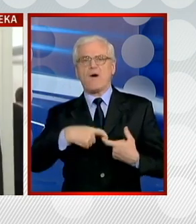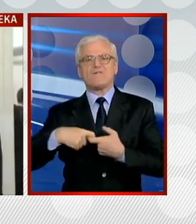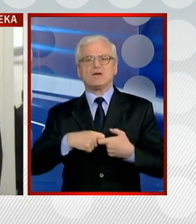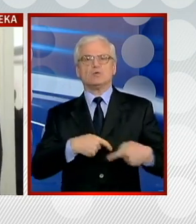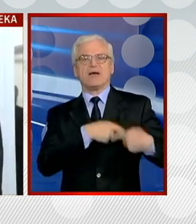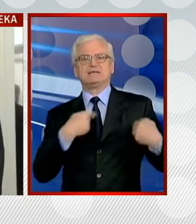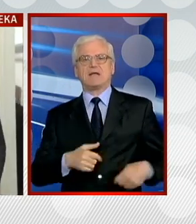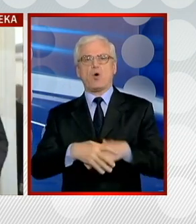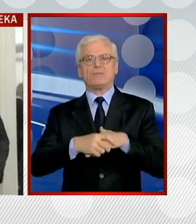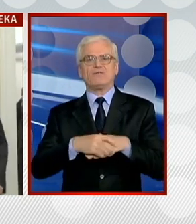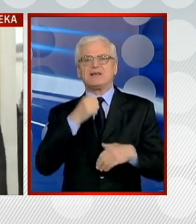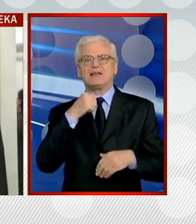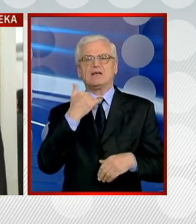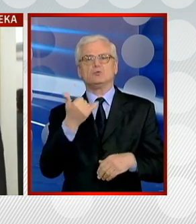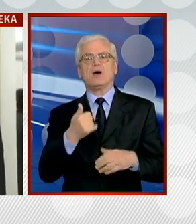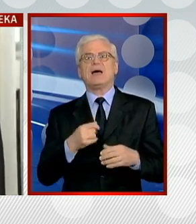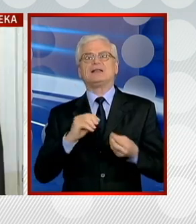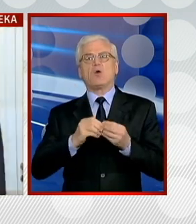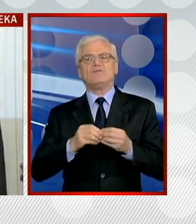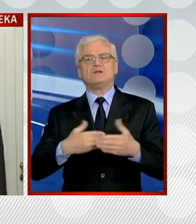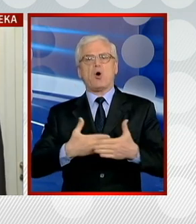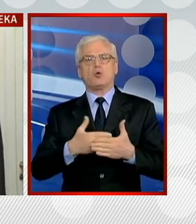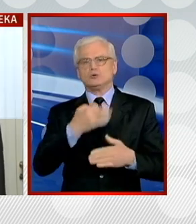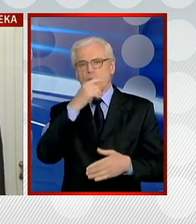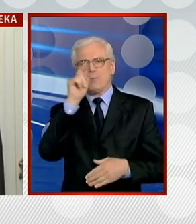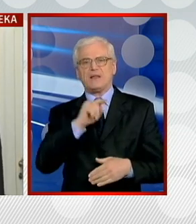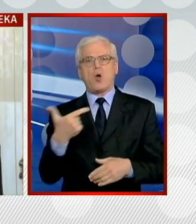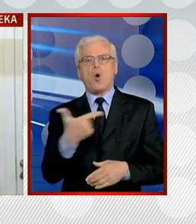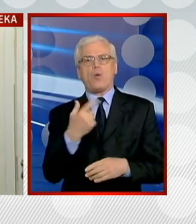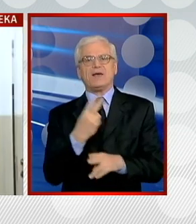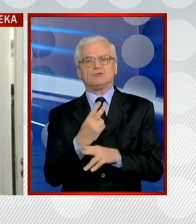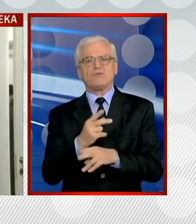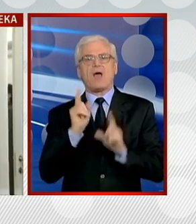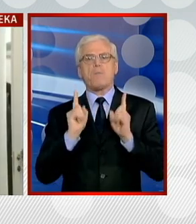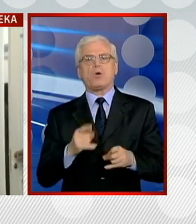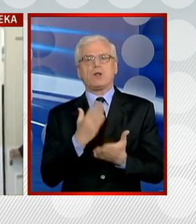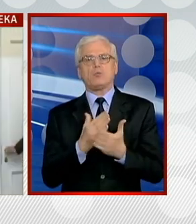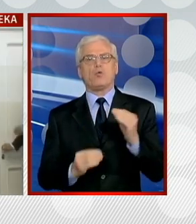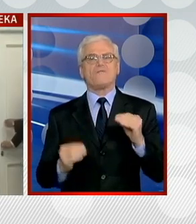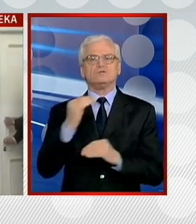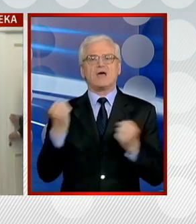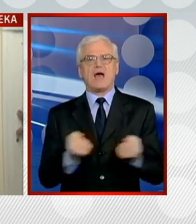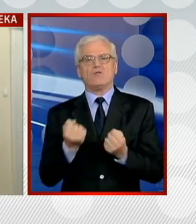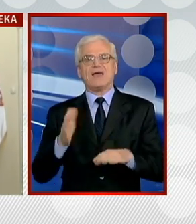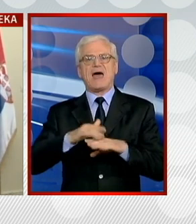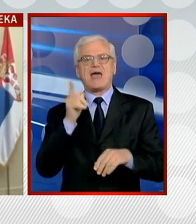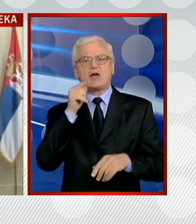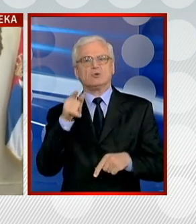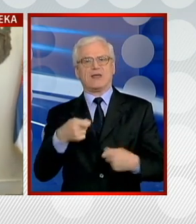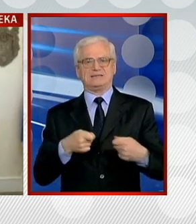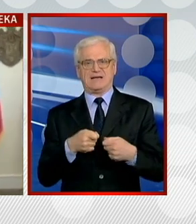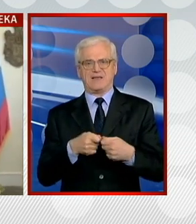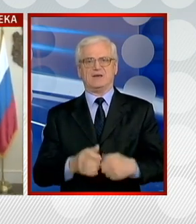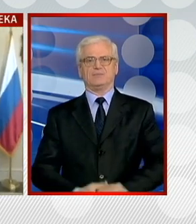iskreno prijateljstvo i naglasio da kada su trgovinski odnosi u pitanju, obe zemlje moraju da budu više angažovane na jačanju